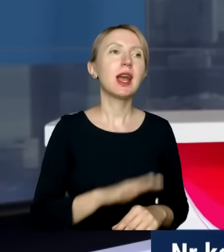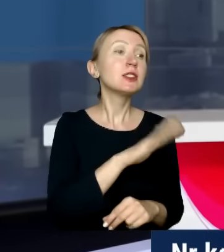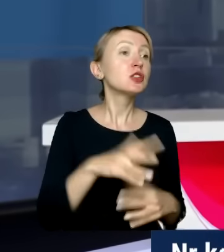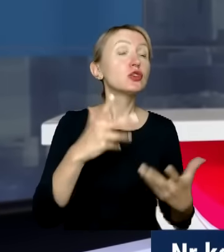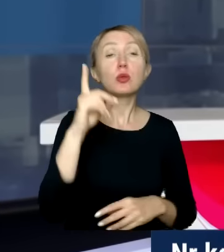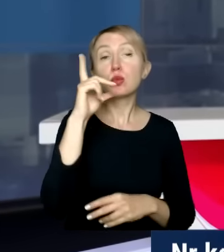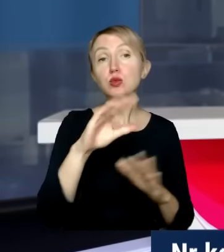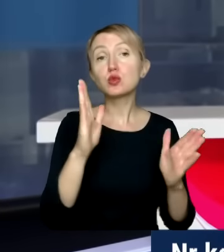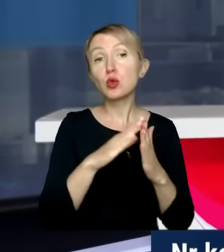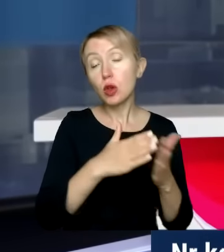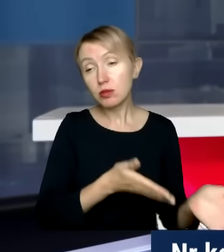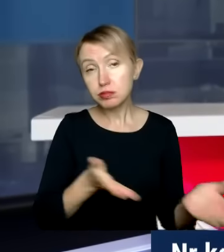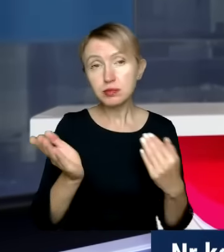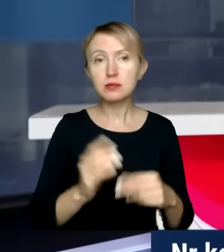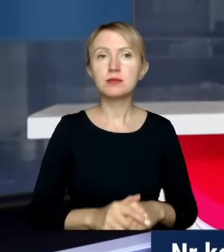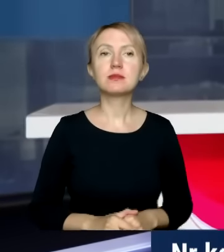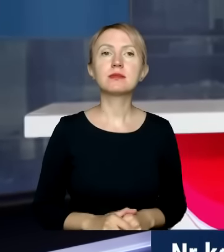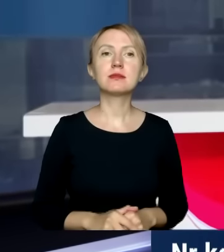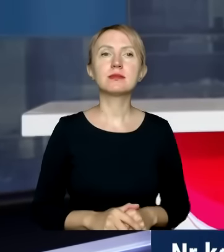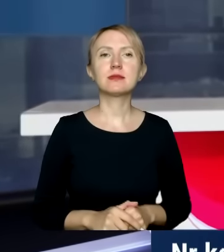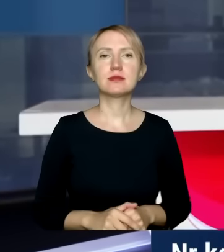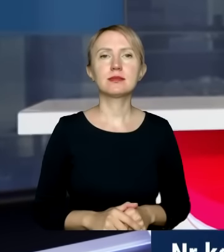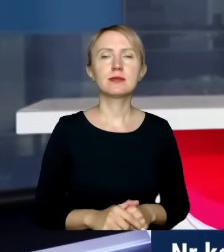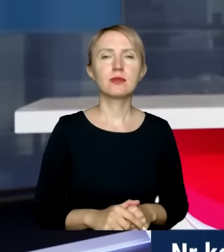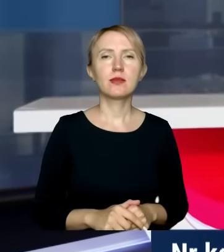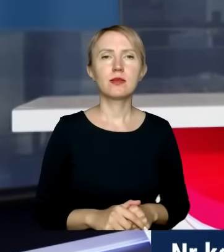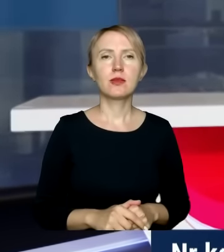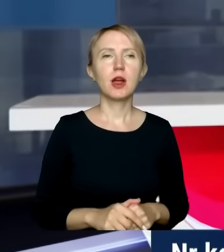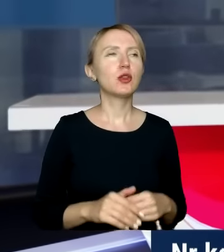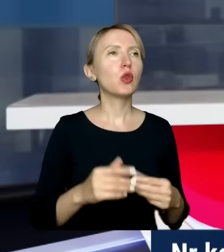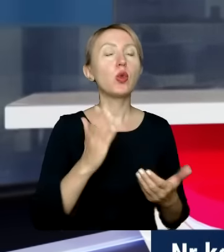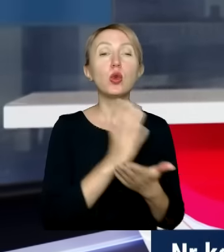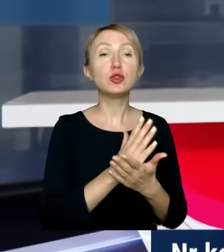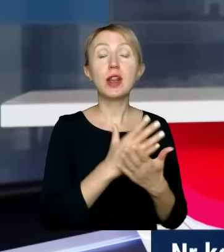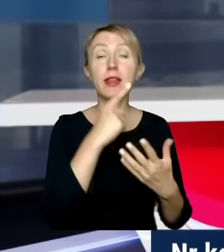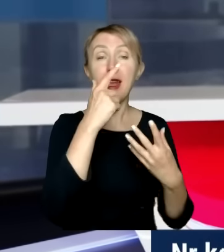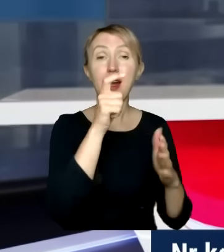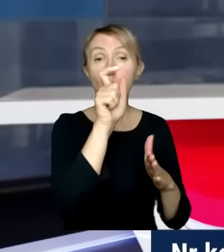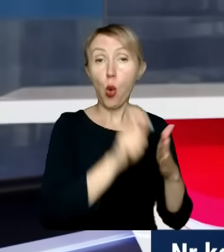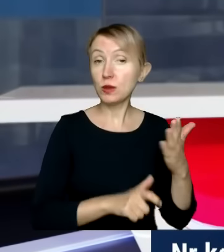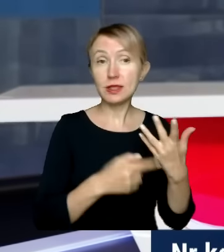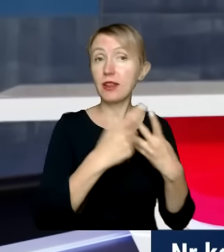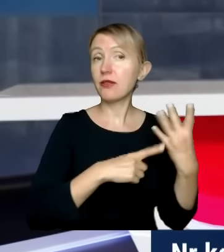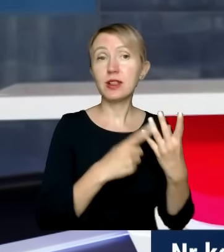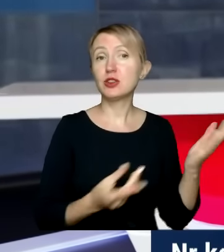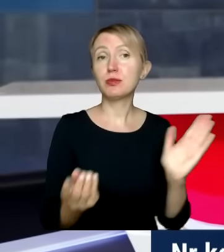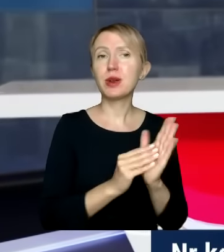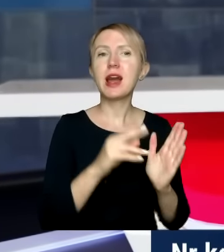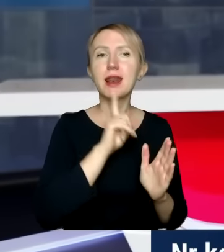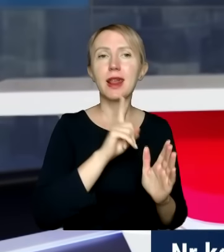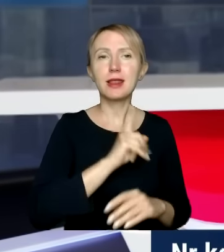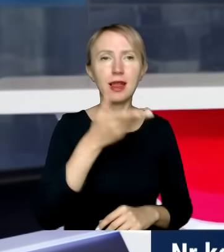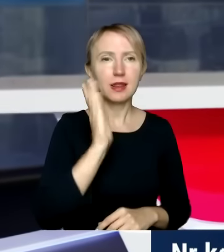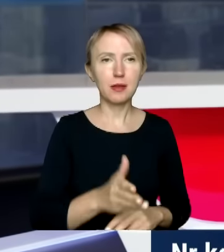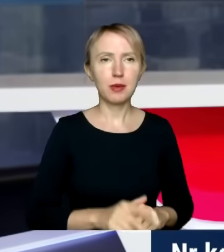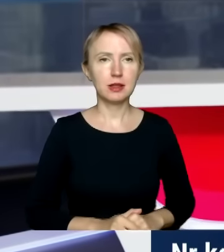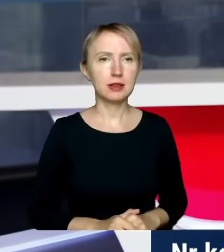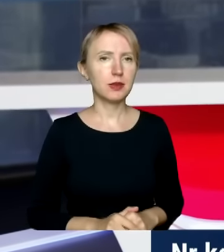domu to żeby poszły i tak dalej nie będzie się to wlicza do średnie tak no i takie niby na razie takie